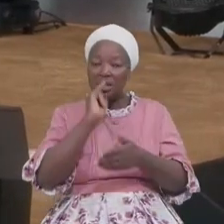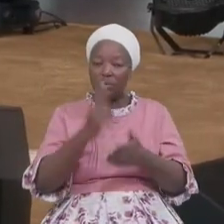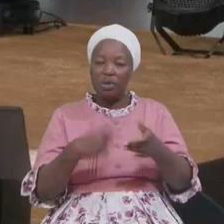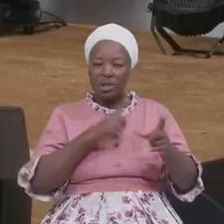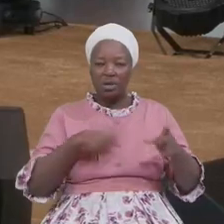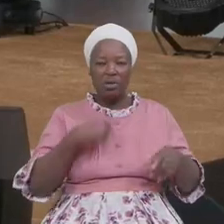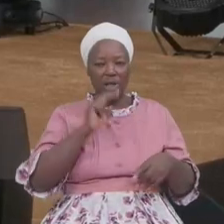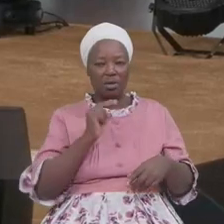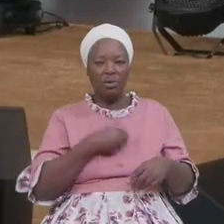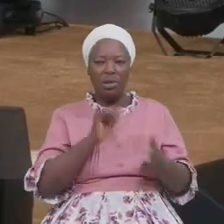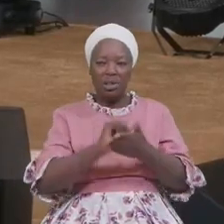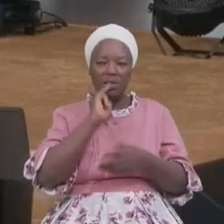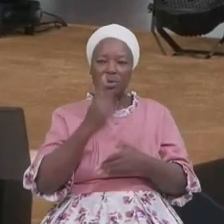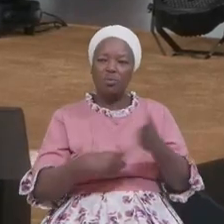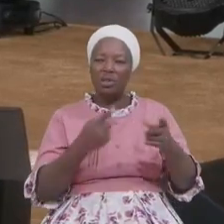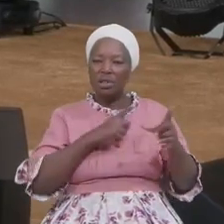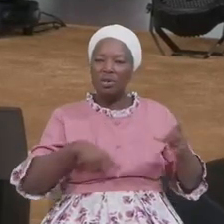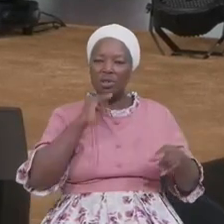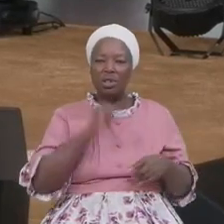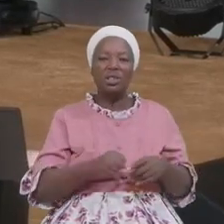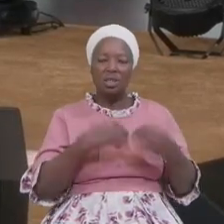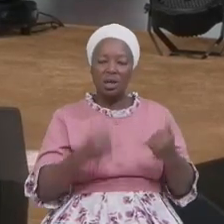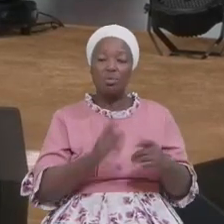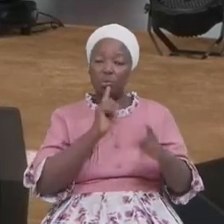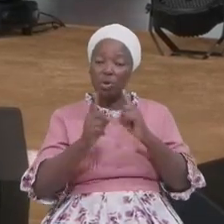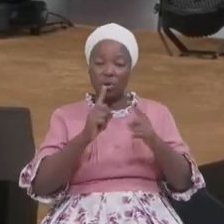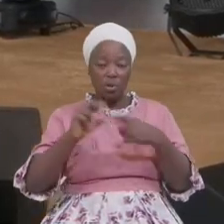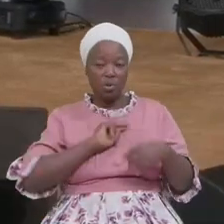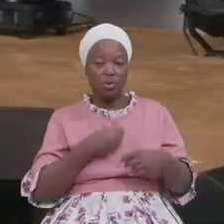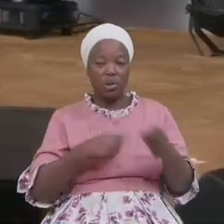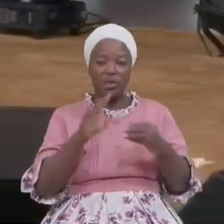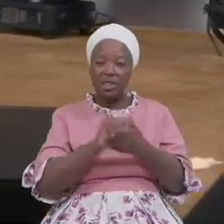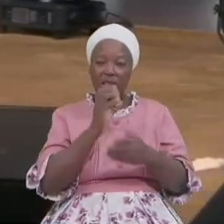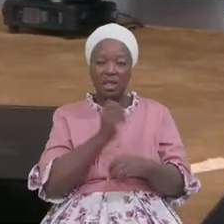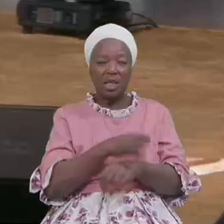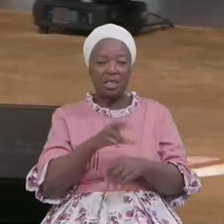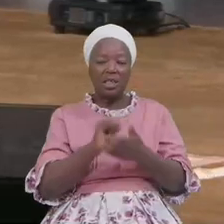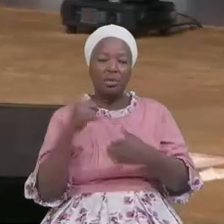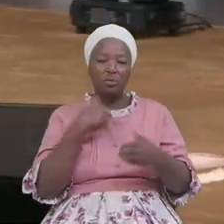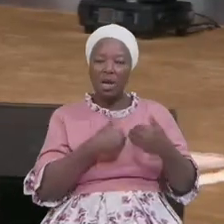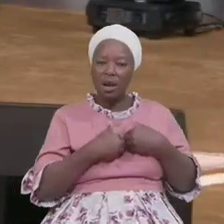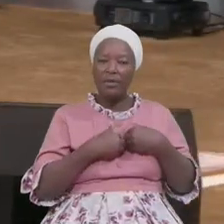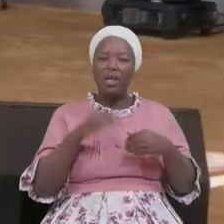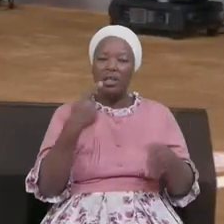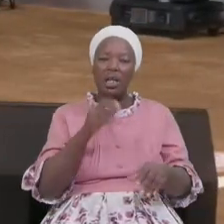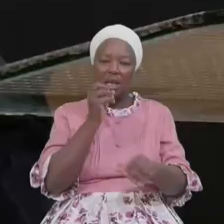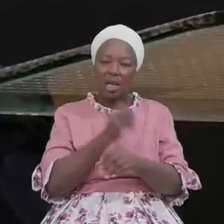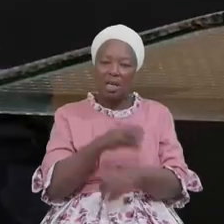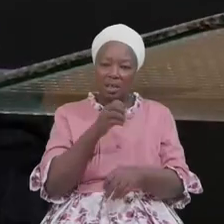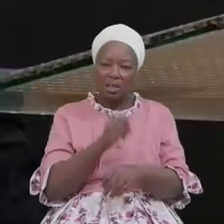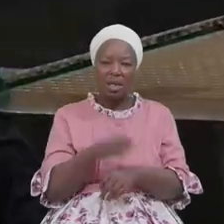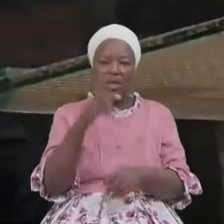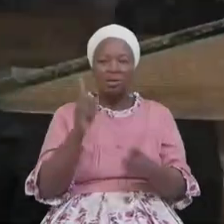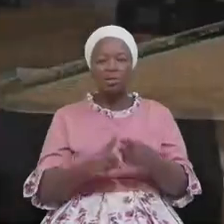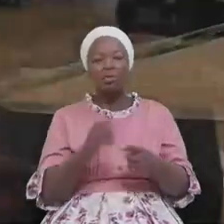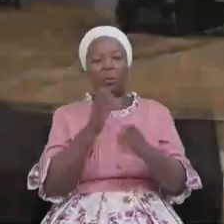ce que le Seigneur est en train de mettre l'accent. C'est le conseil que nous avons, le conseil de